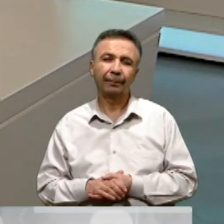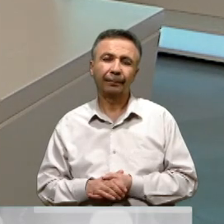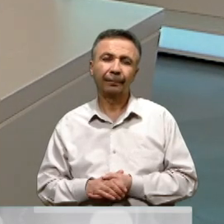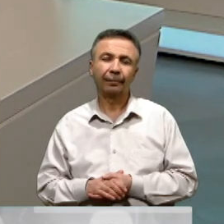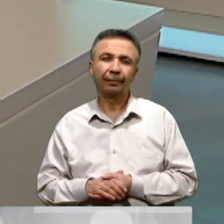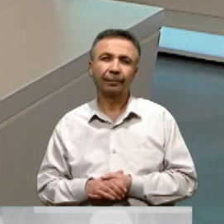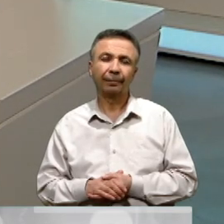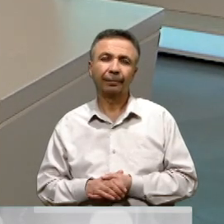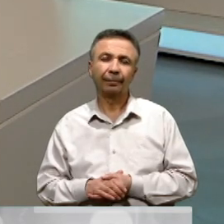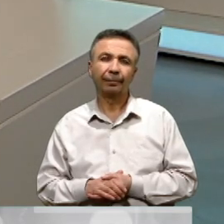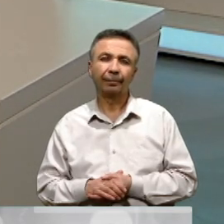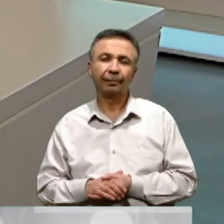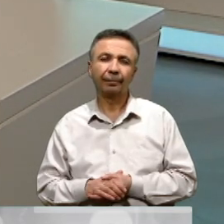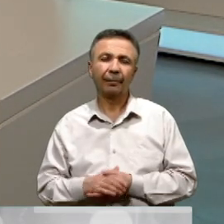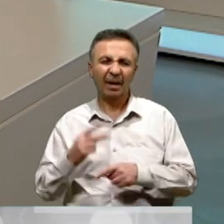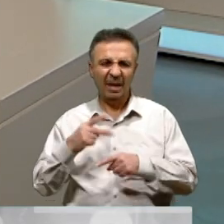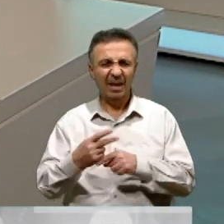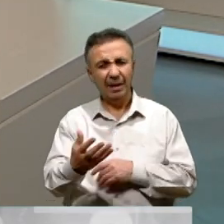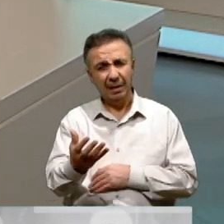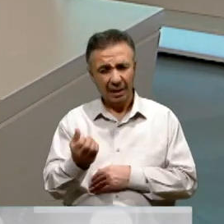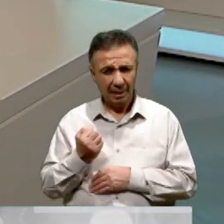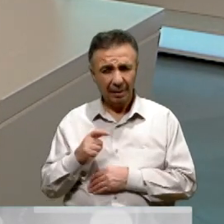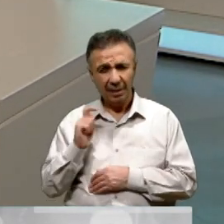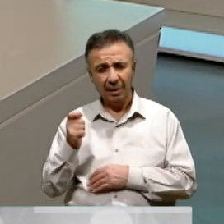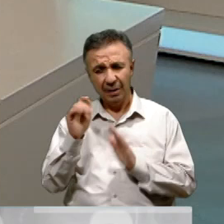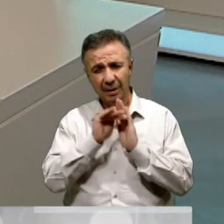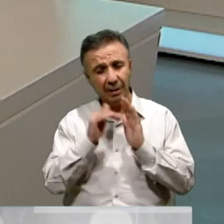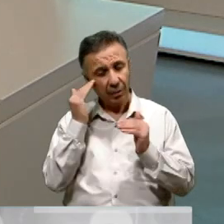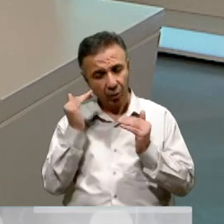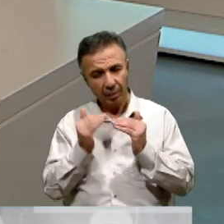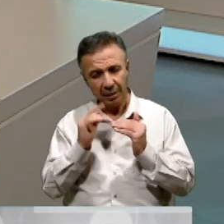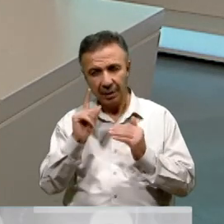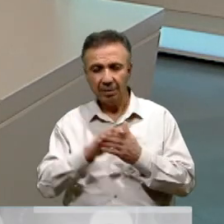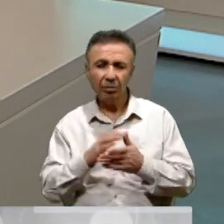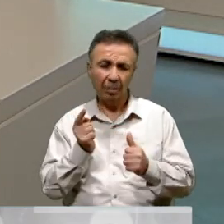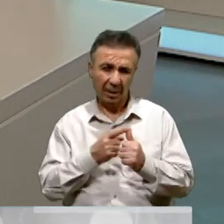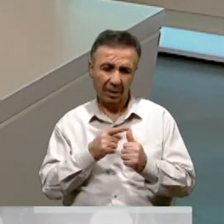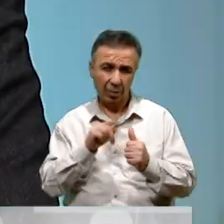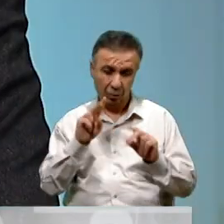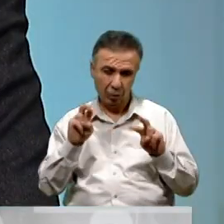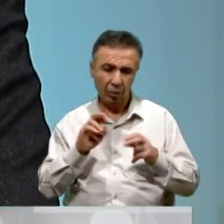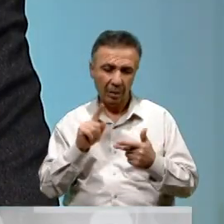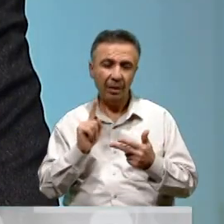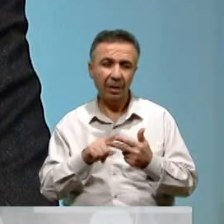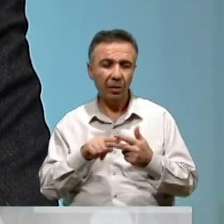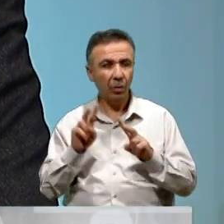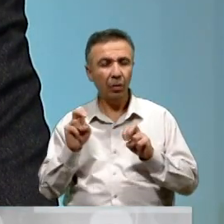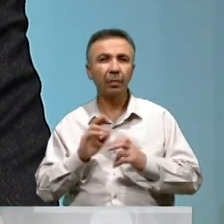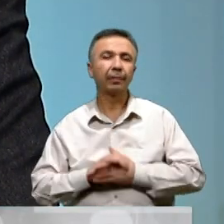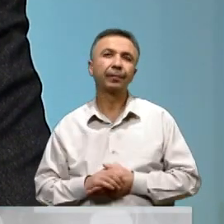fakir olacak. Bir defa zekat alabilecek şartlara haiz olacak. Bu birinci husus. İkinci